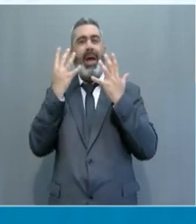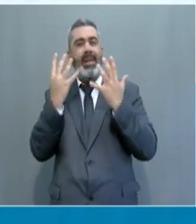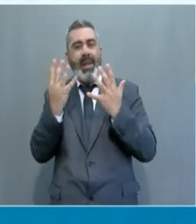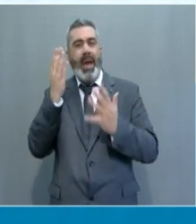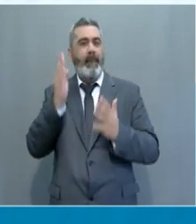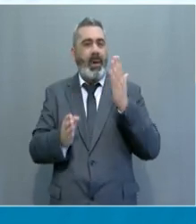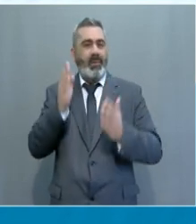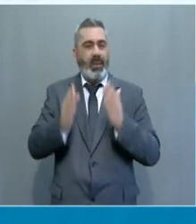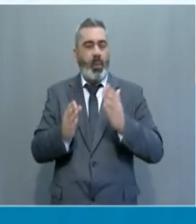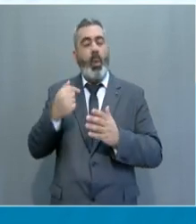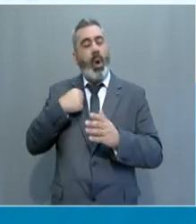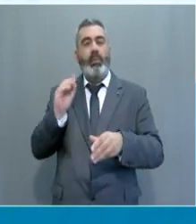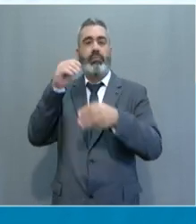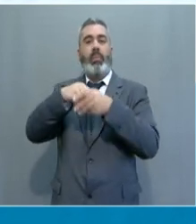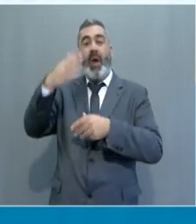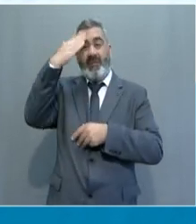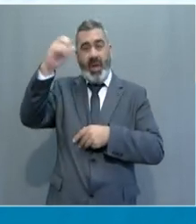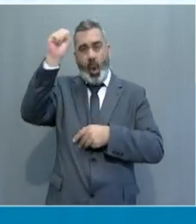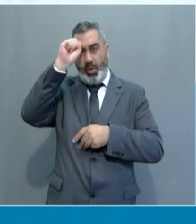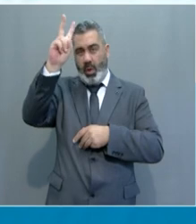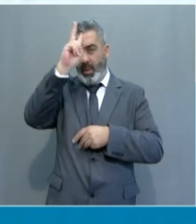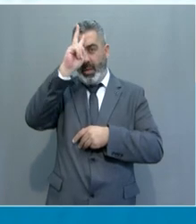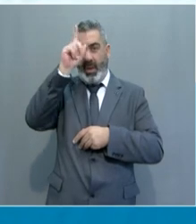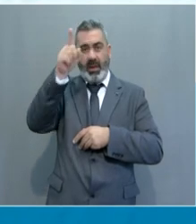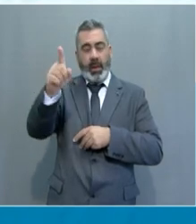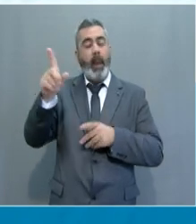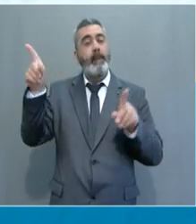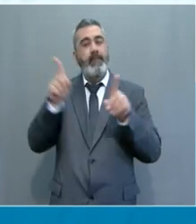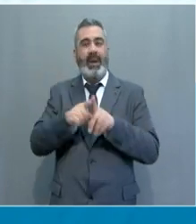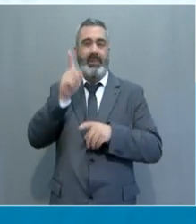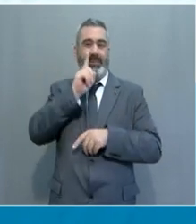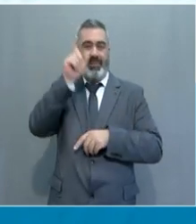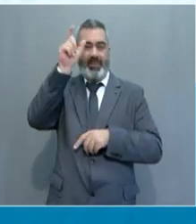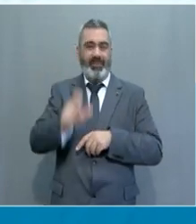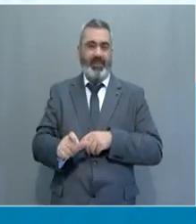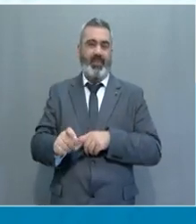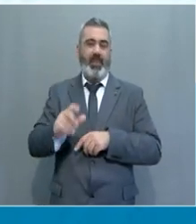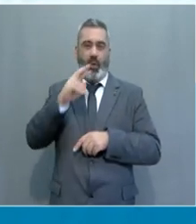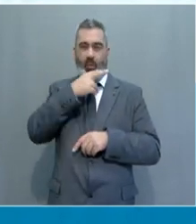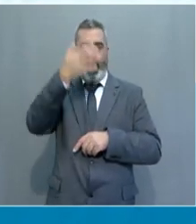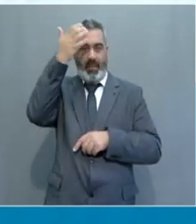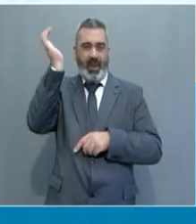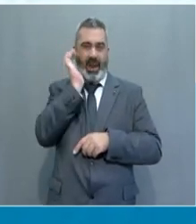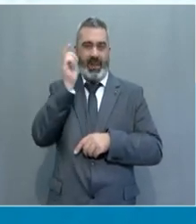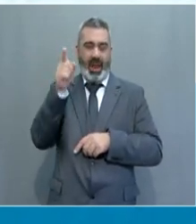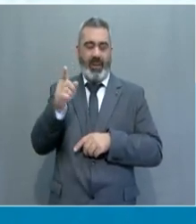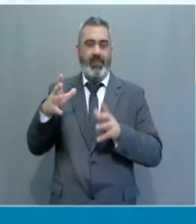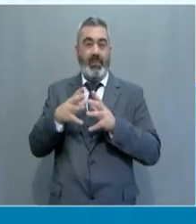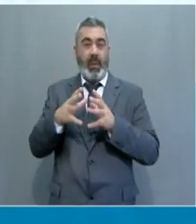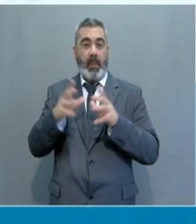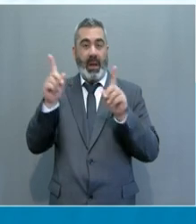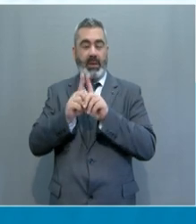είχα βρεθεί τότε στο Βερολίνο μαζί με την τότε καγκελάριο, την κυρία Μέρκελ, σε ένα πολύ επιτυχημένο